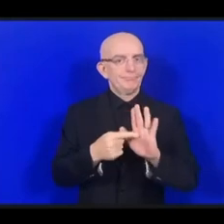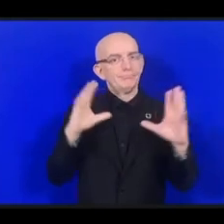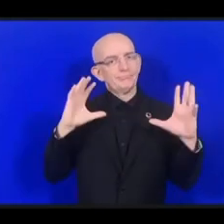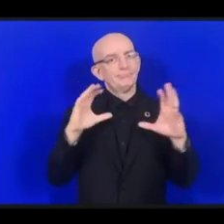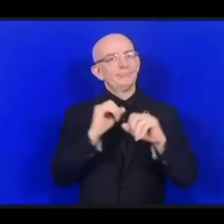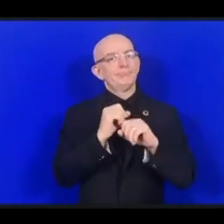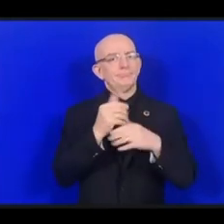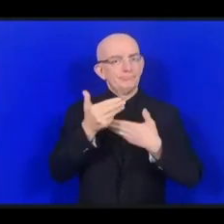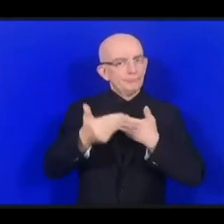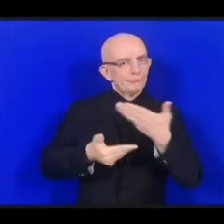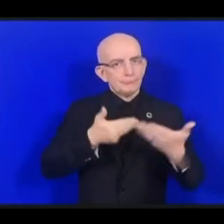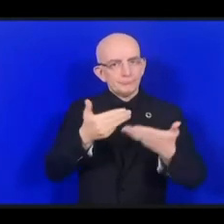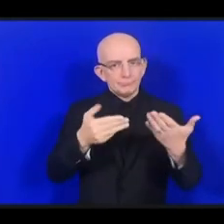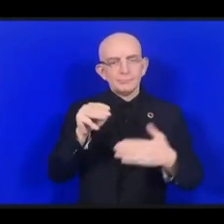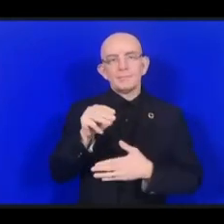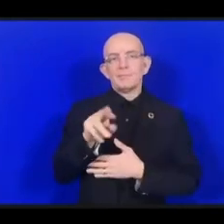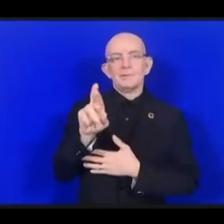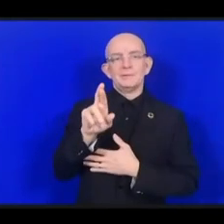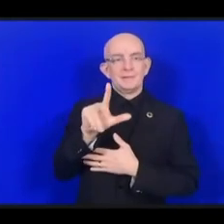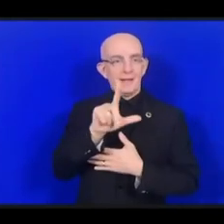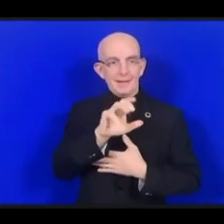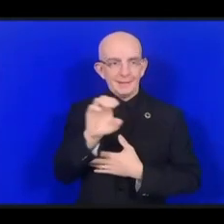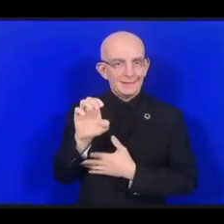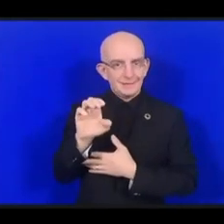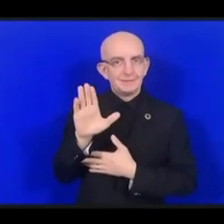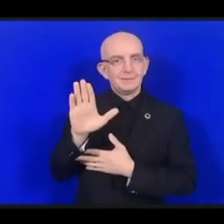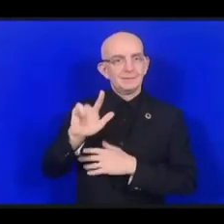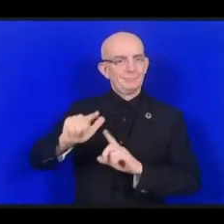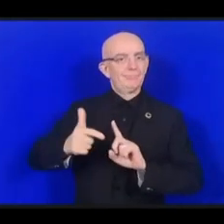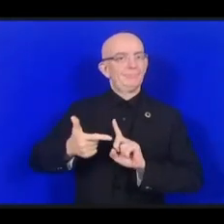secrétaire général adjoint aux affaires économiques et